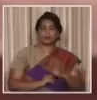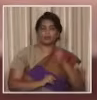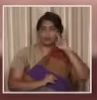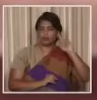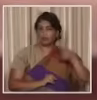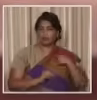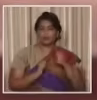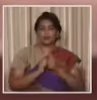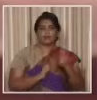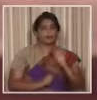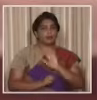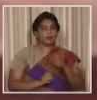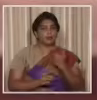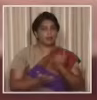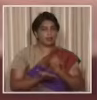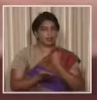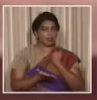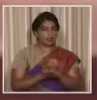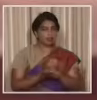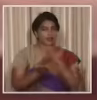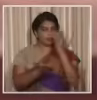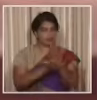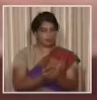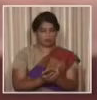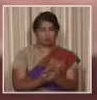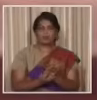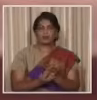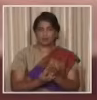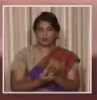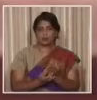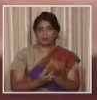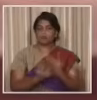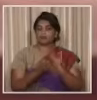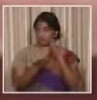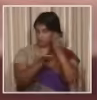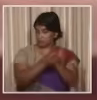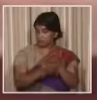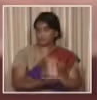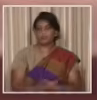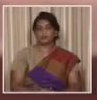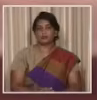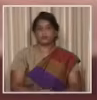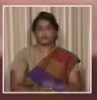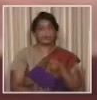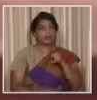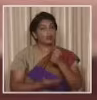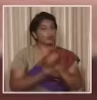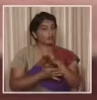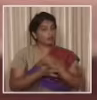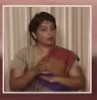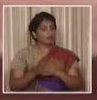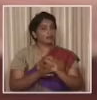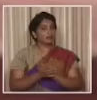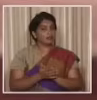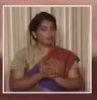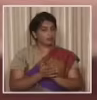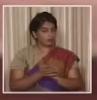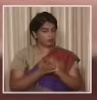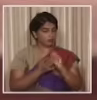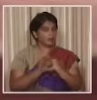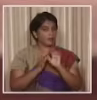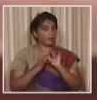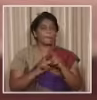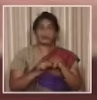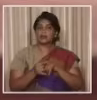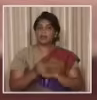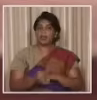අත්තරමතික විදියට කටයුතු කරන්න එපා කියලා මමත් ලිපියක් ඉදිරිපත් කරනවා ගරු කතානායකතුමනි මම ඒක සභාගත කරනවා මේ ලිපිය මම ලියනවා